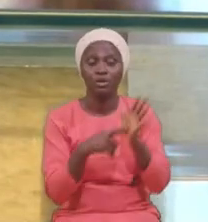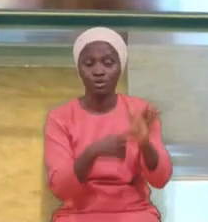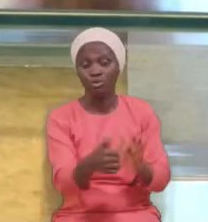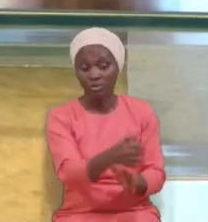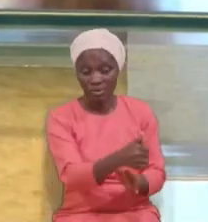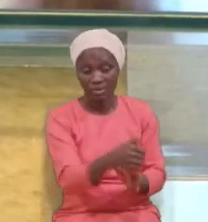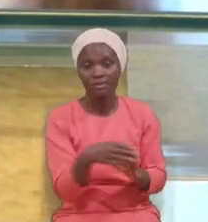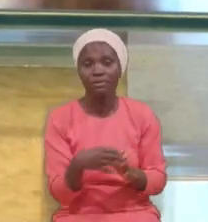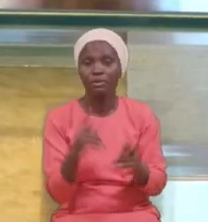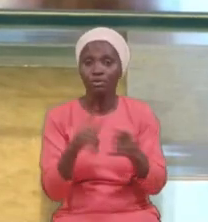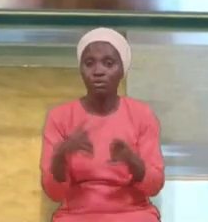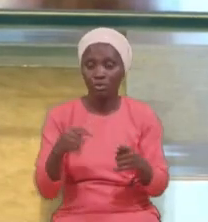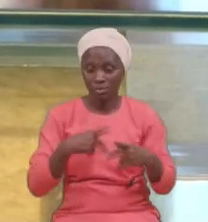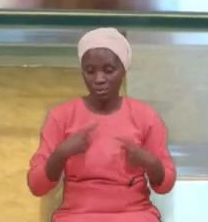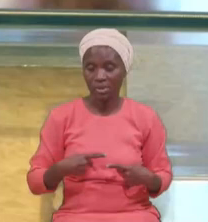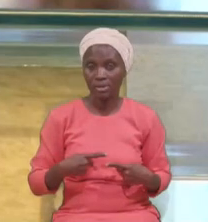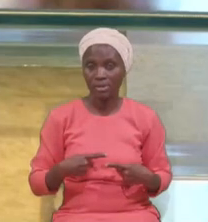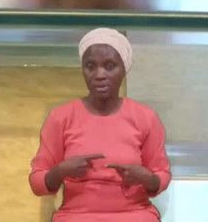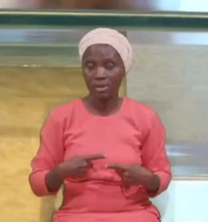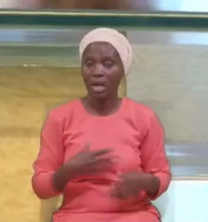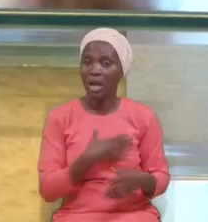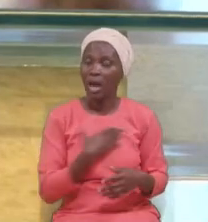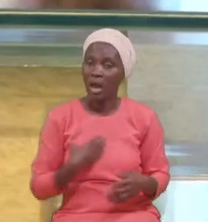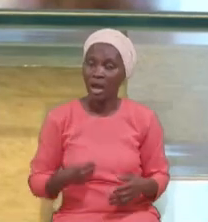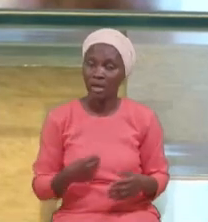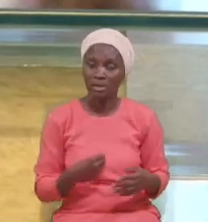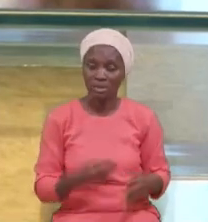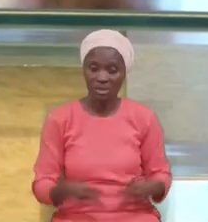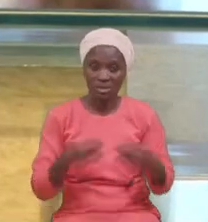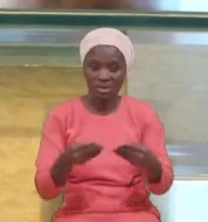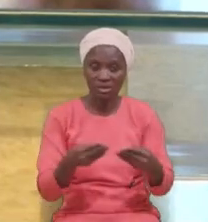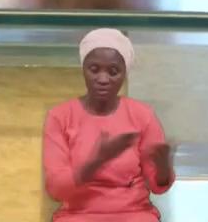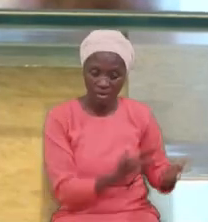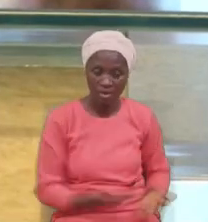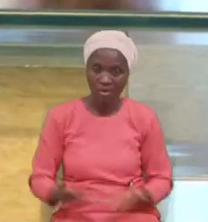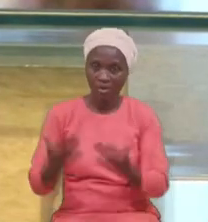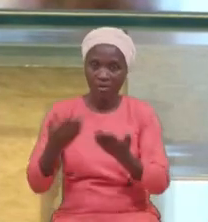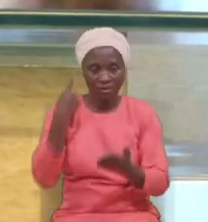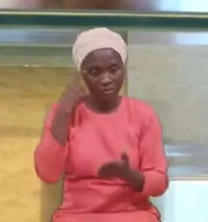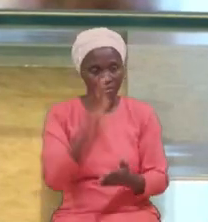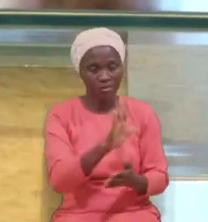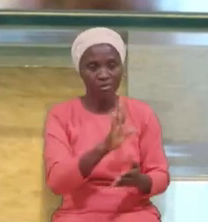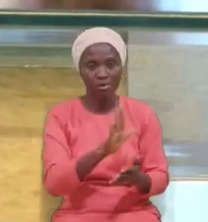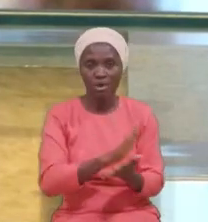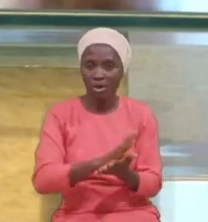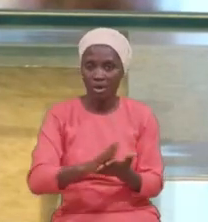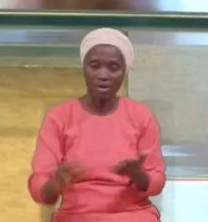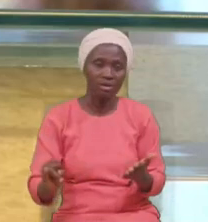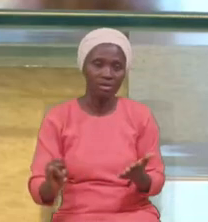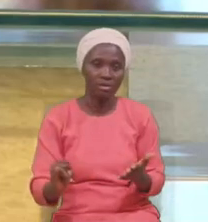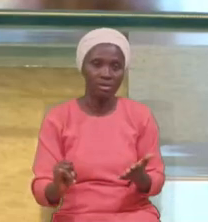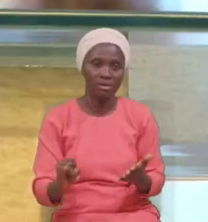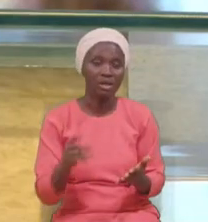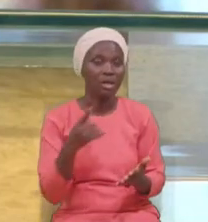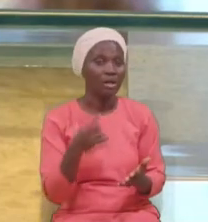au sacrificateur et offre pour ta purification ce que